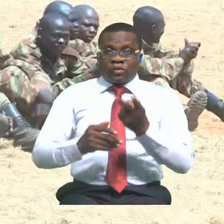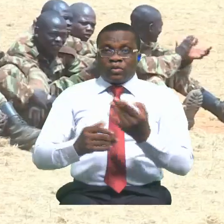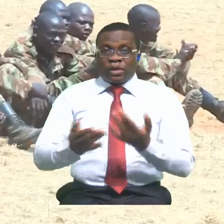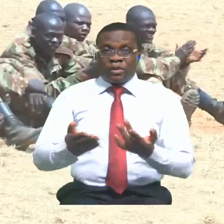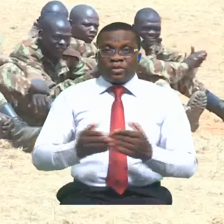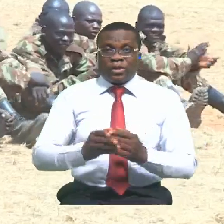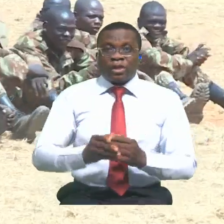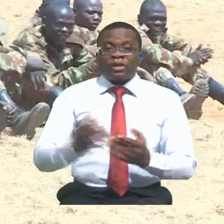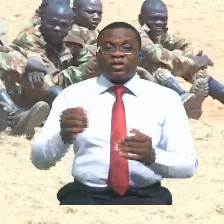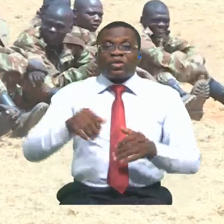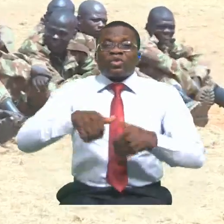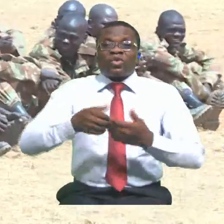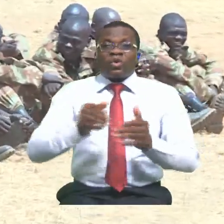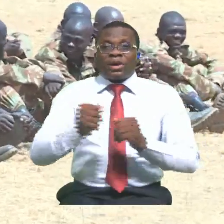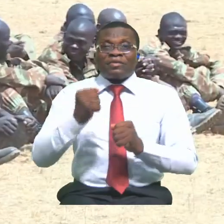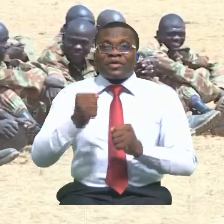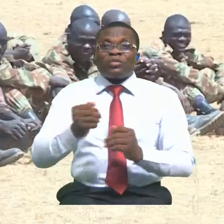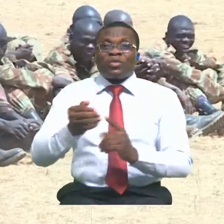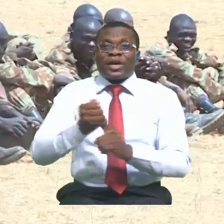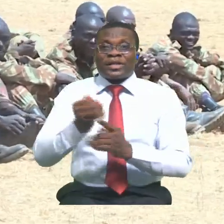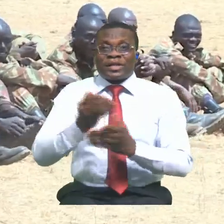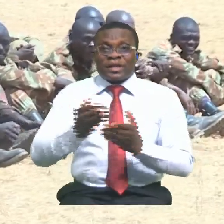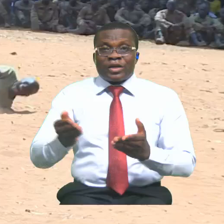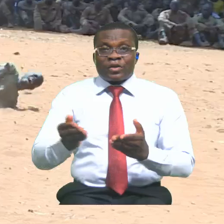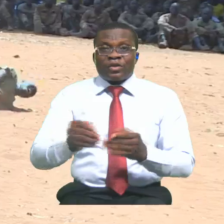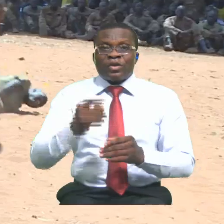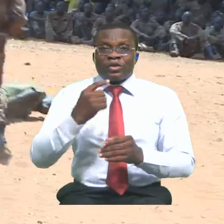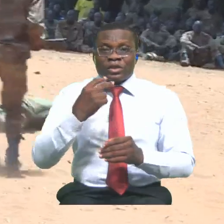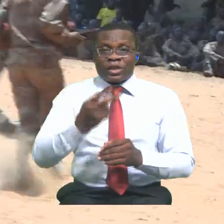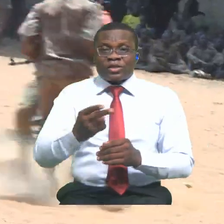au désarmement à l'AK,